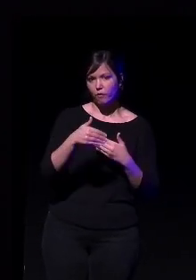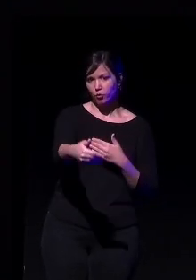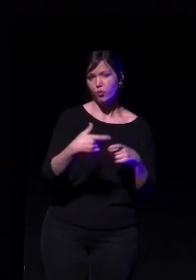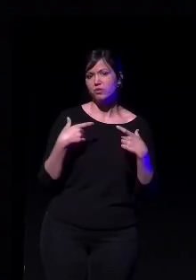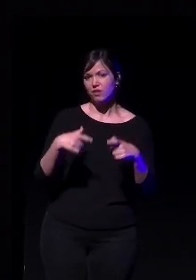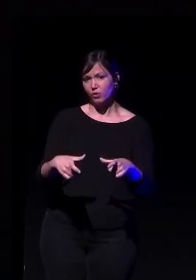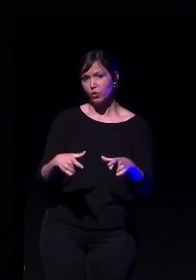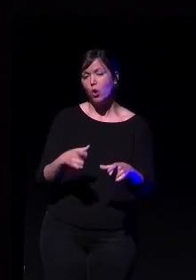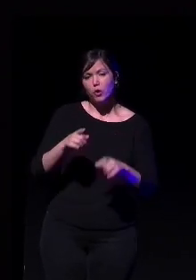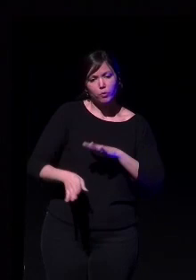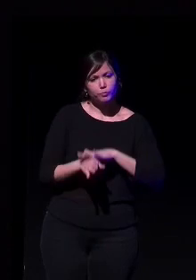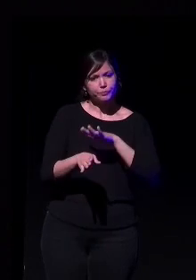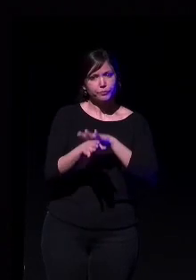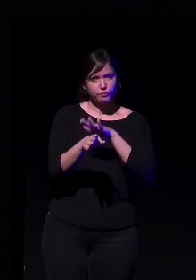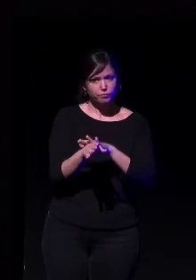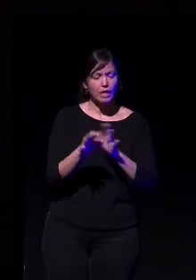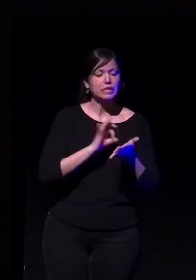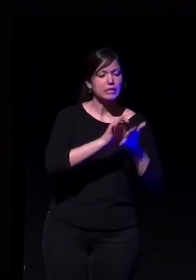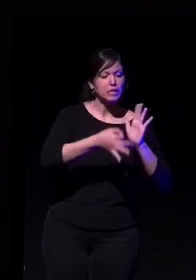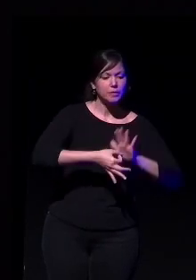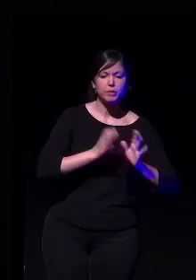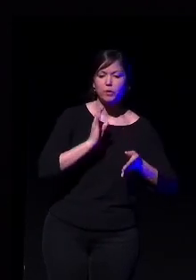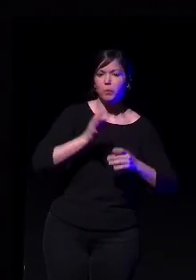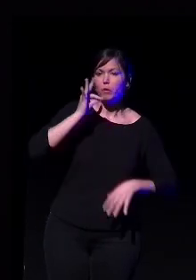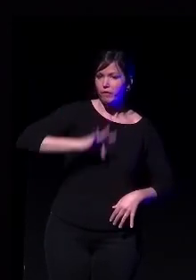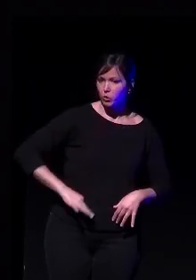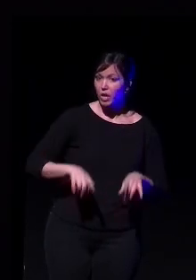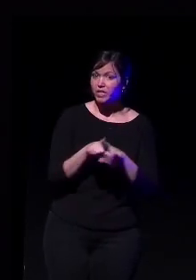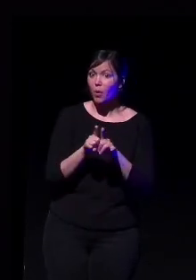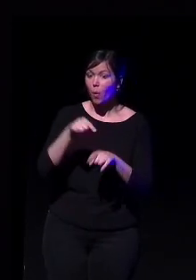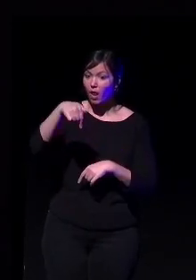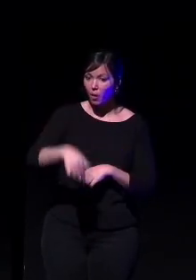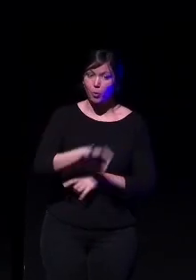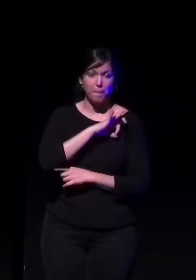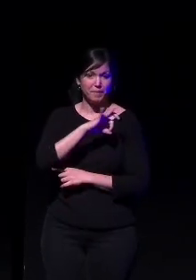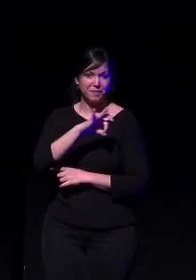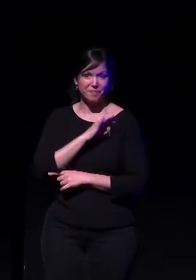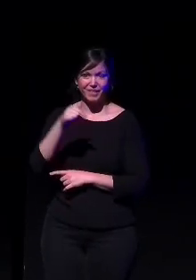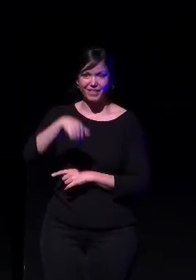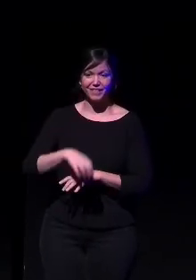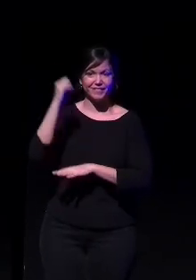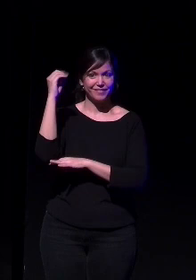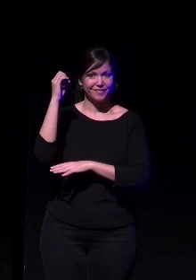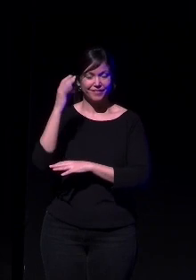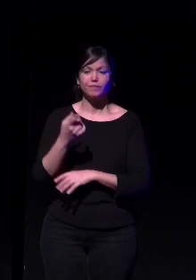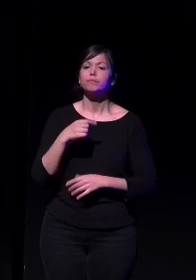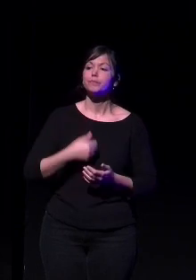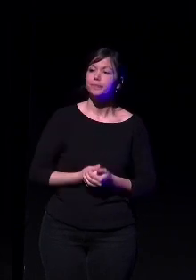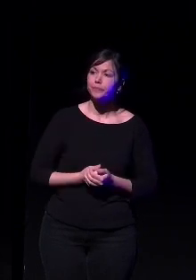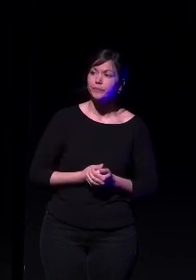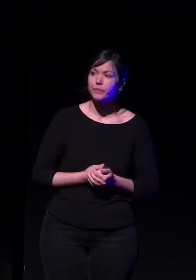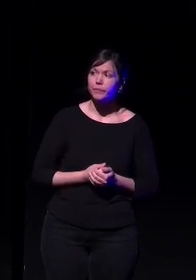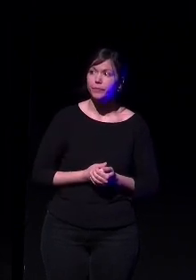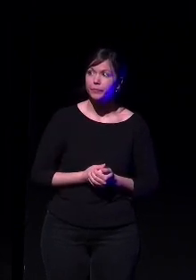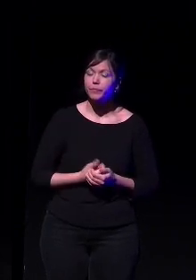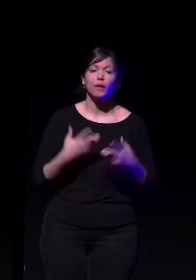sector i seguir generant excel·lents professionals com els premiats d'aquesta vetllada. Segueixen presents les